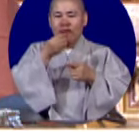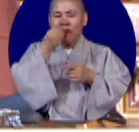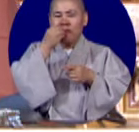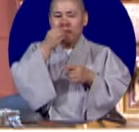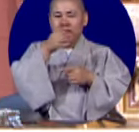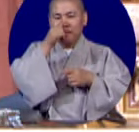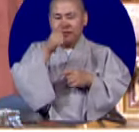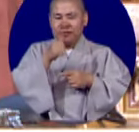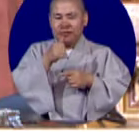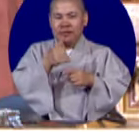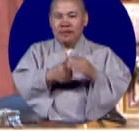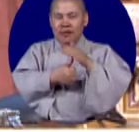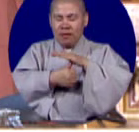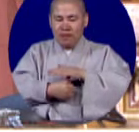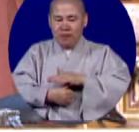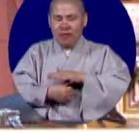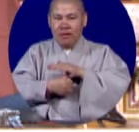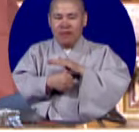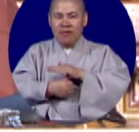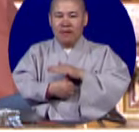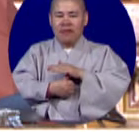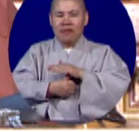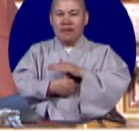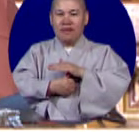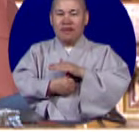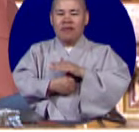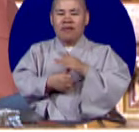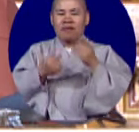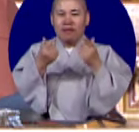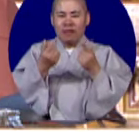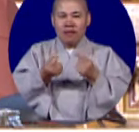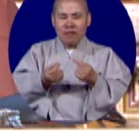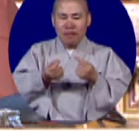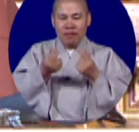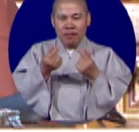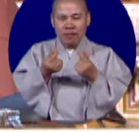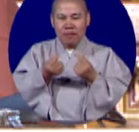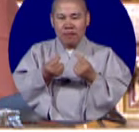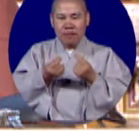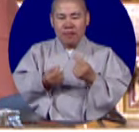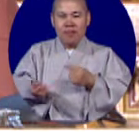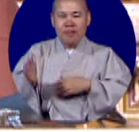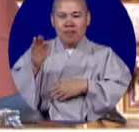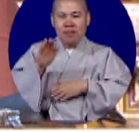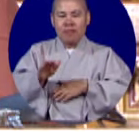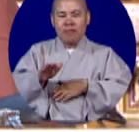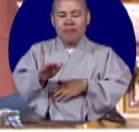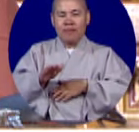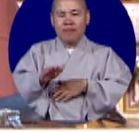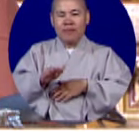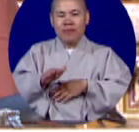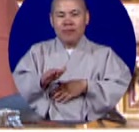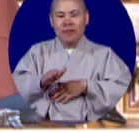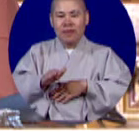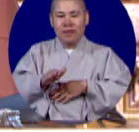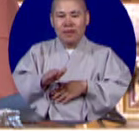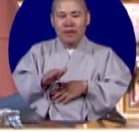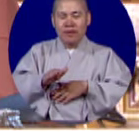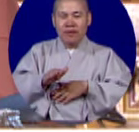예, 그걸 인욕이다, 이렇게 설명했어요. 인욕이라는 게 이런 겁니다. 그런데